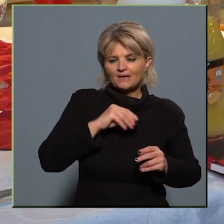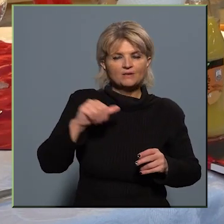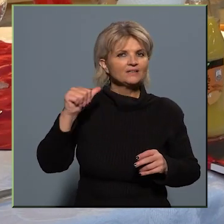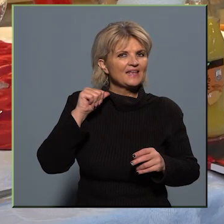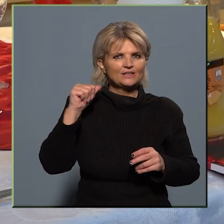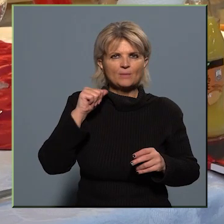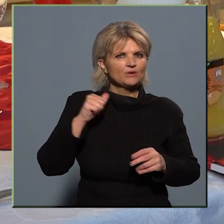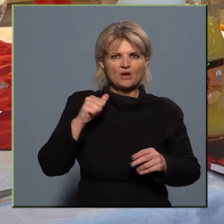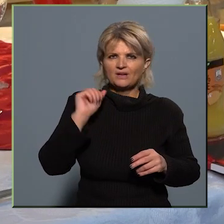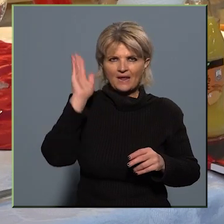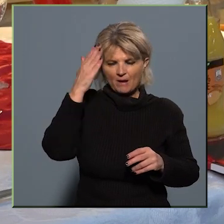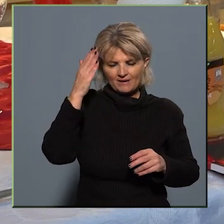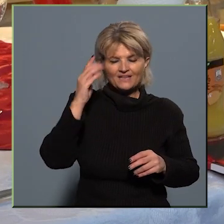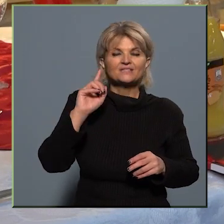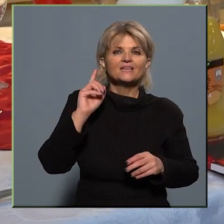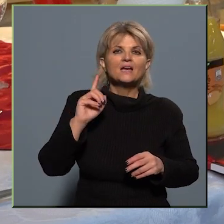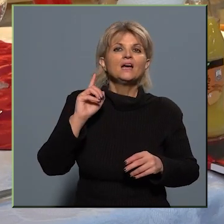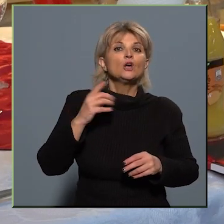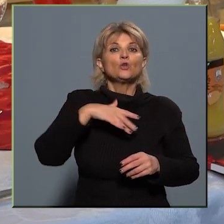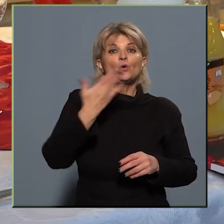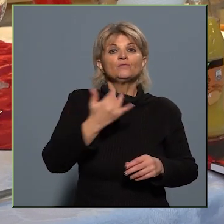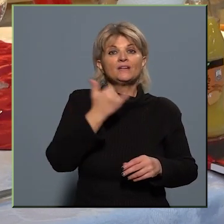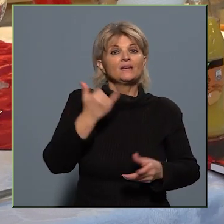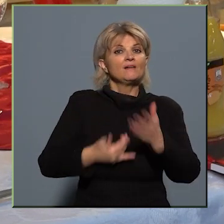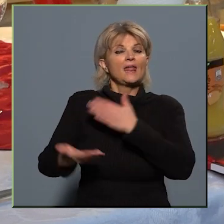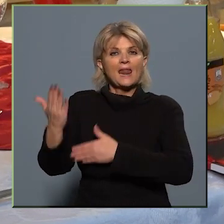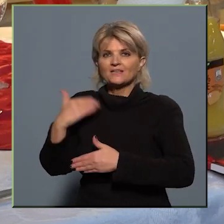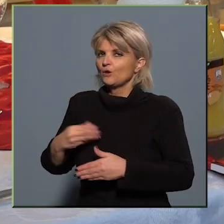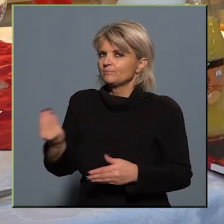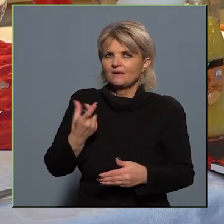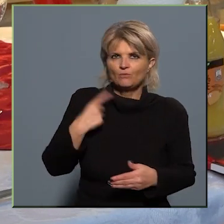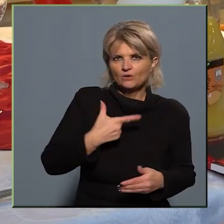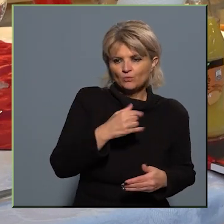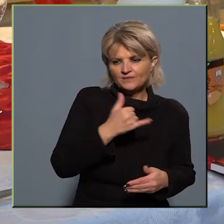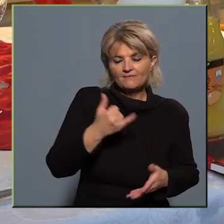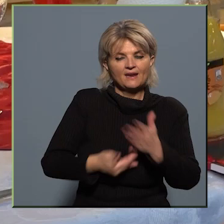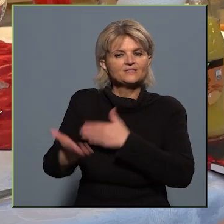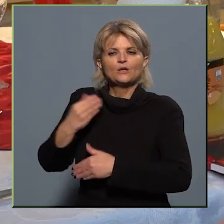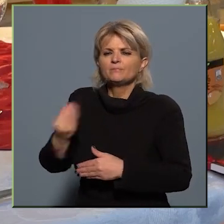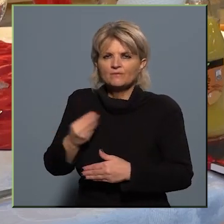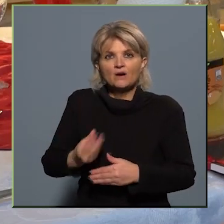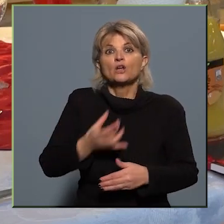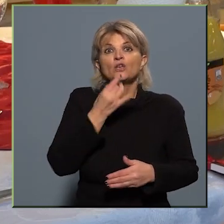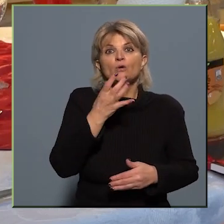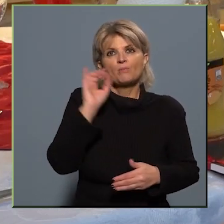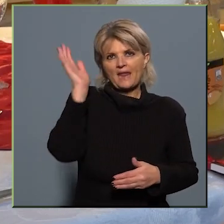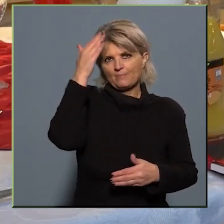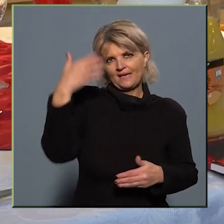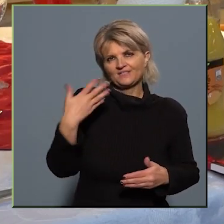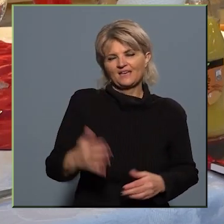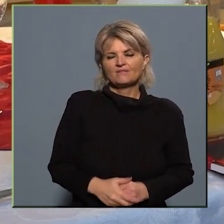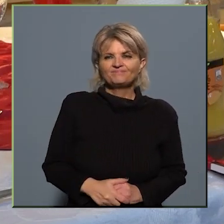emlékszik meg a mai ebédre, de az, hogy 50 évvel ezelőtt mi volt, vagy 20 évvel ezelőtt, arra jobban, szinte képszerűen.